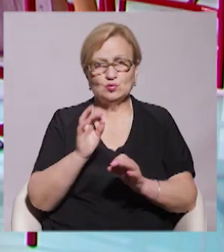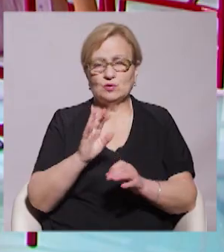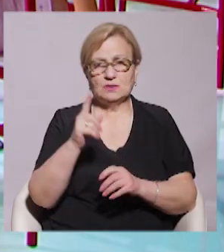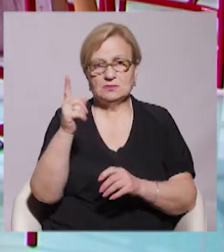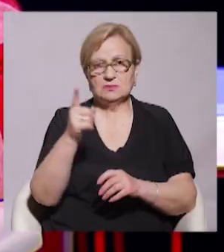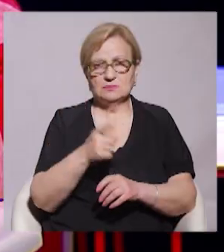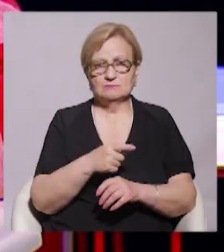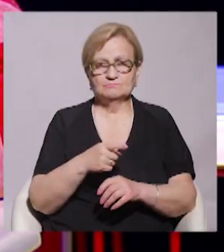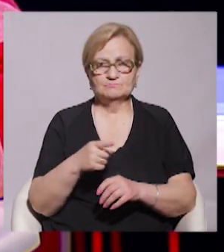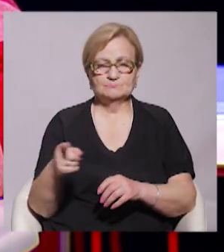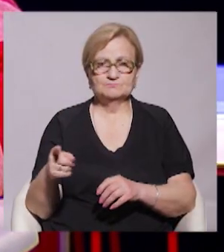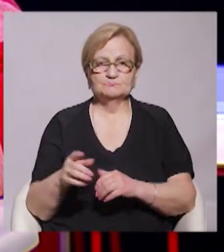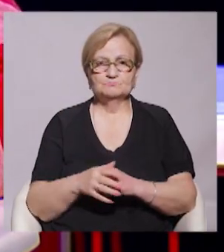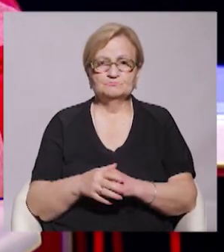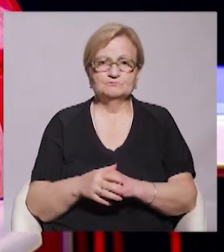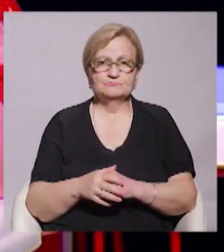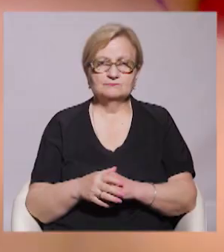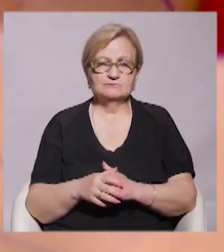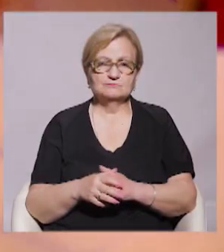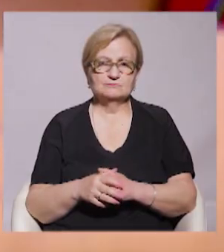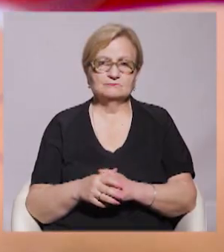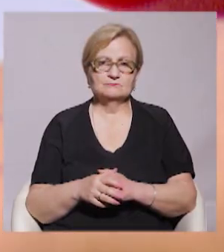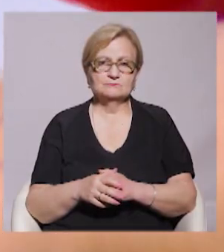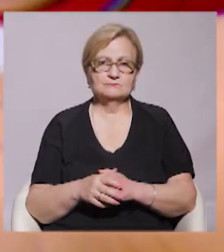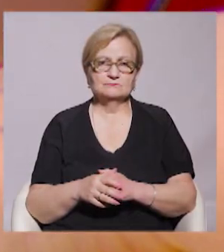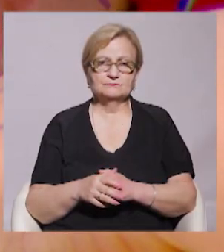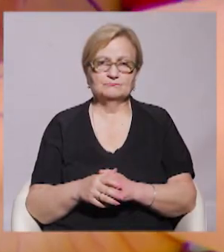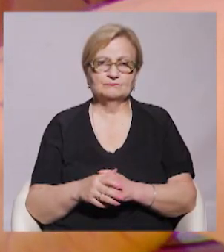კარგია, კარგია სალომე, დახრილი ხაზი მერე მარჯვნივ.